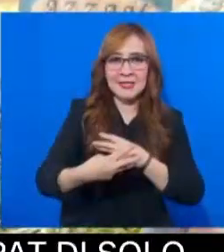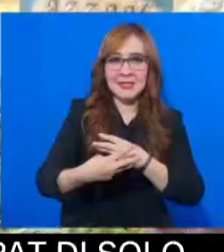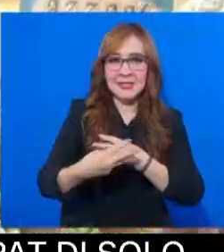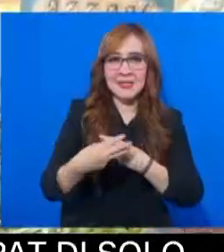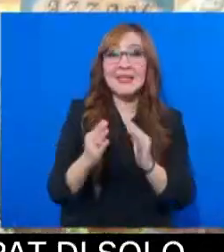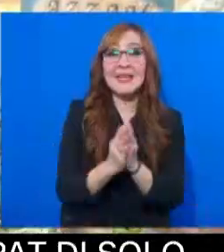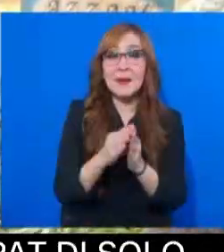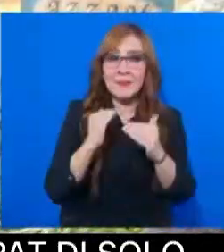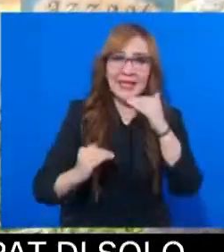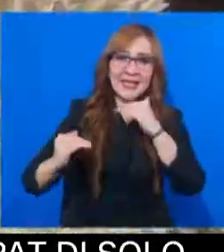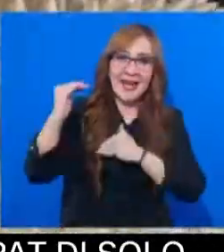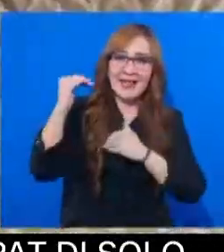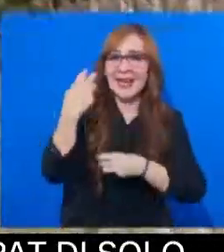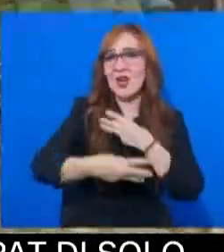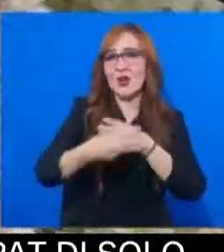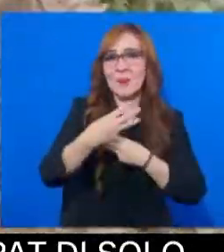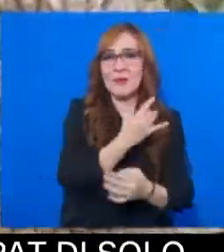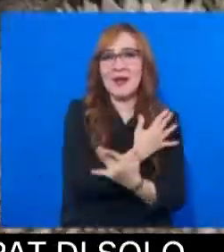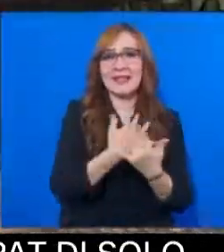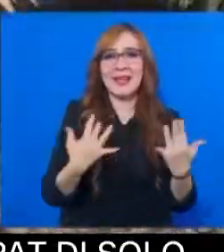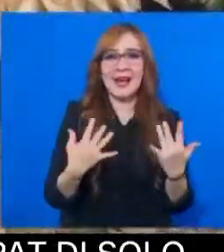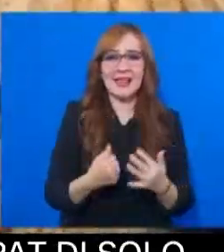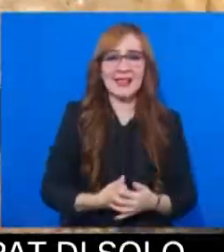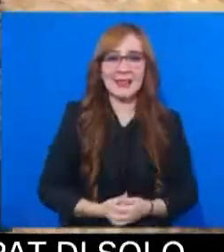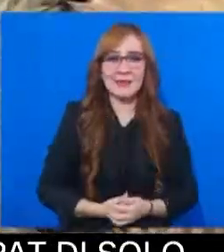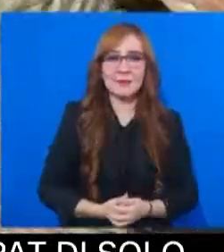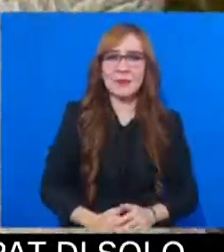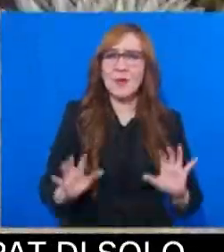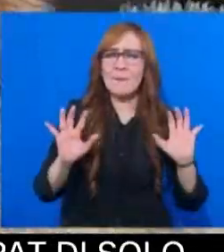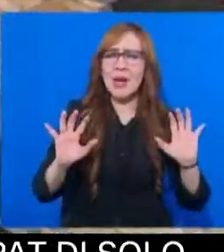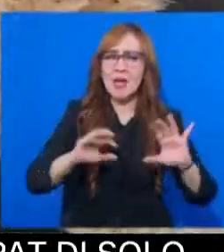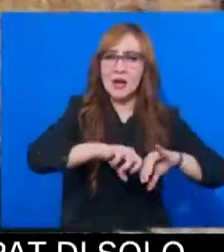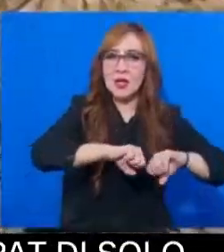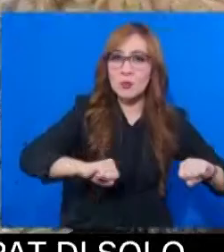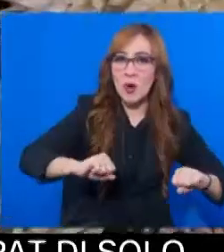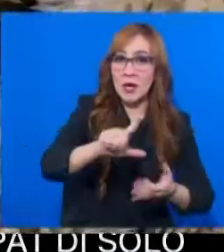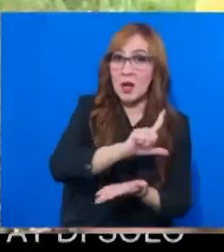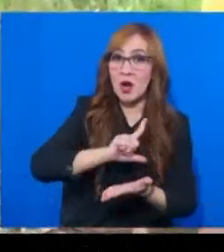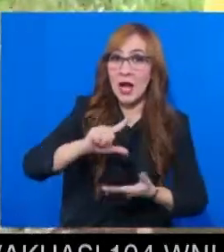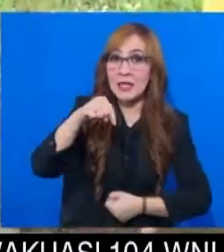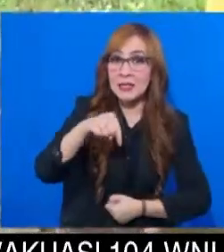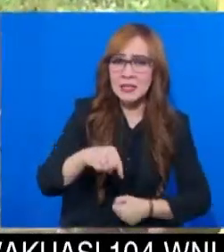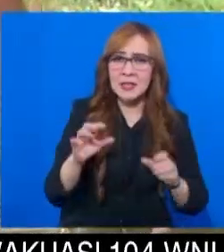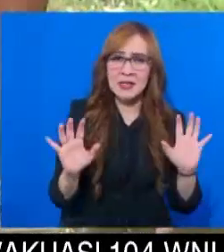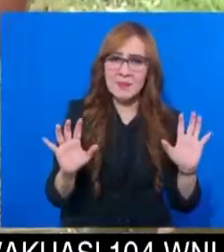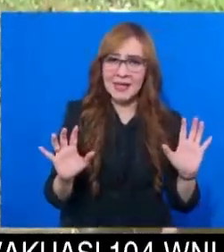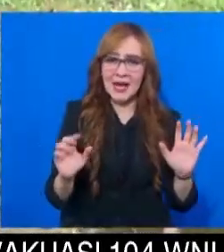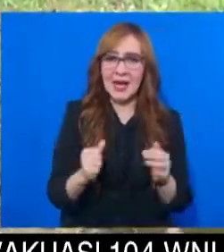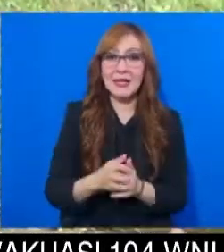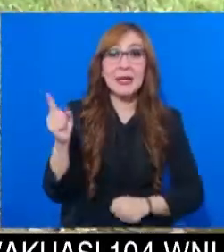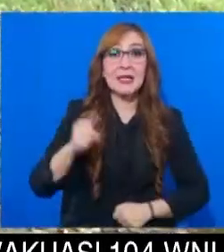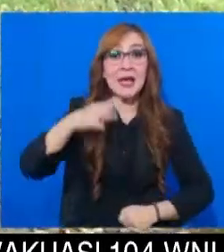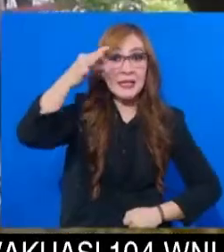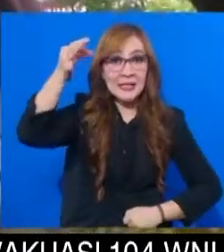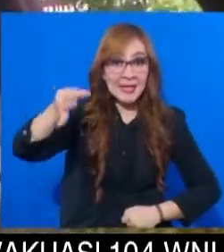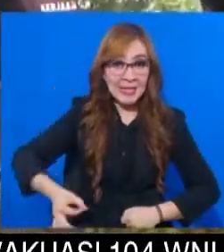meningkatkan potensi ekonomi masyarakat setempat. Ribuan durian lokal yang berada di festival ini mayoritas didatangkan dari Desa